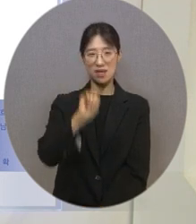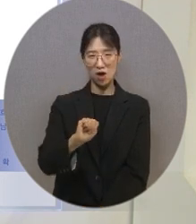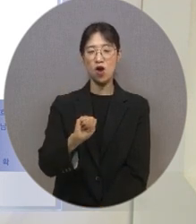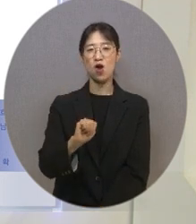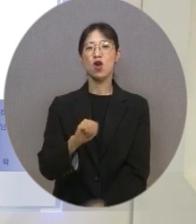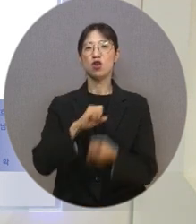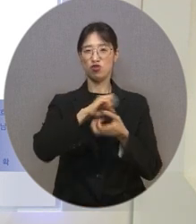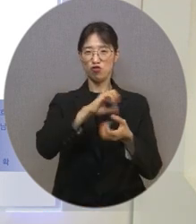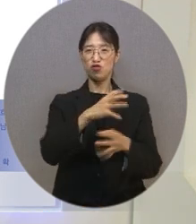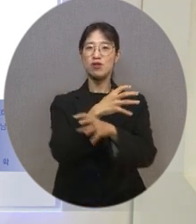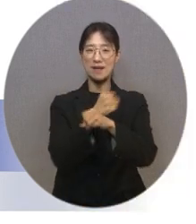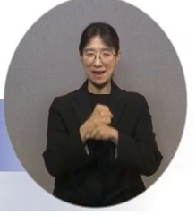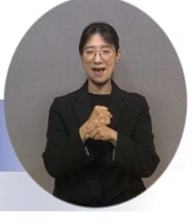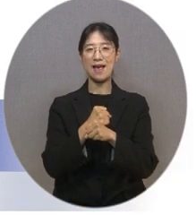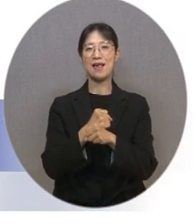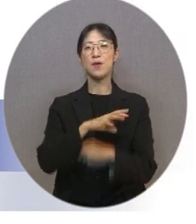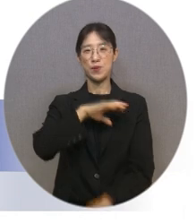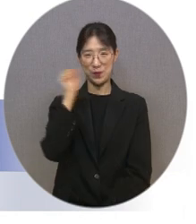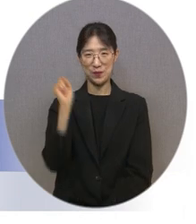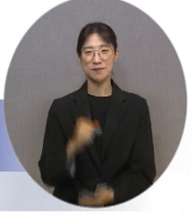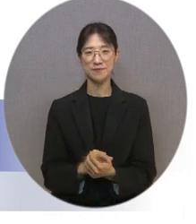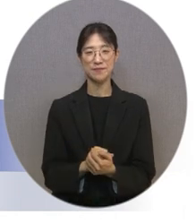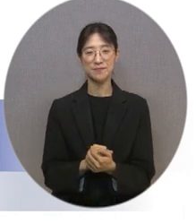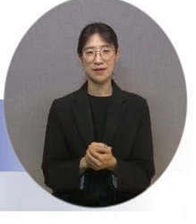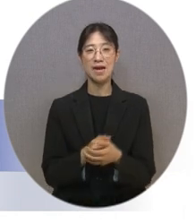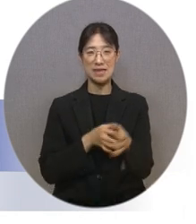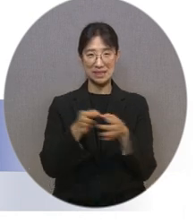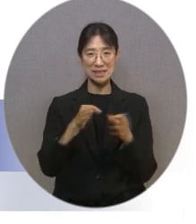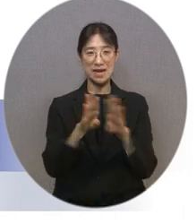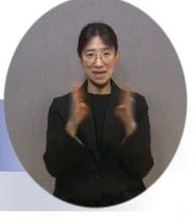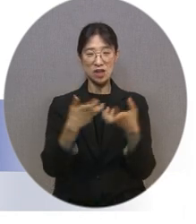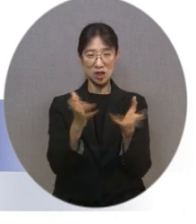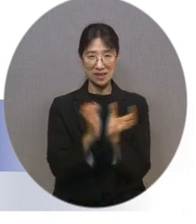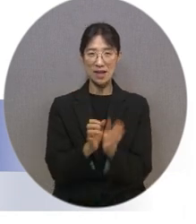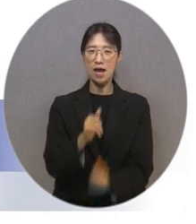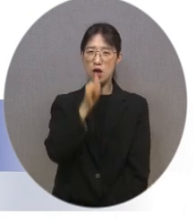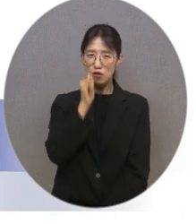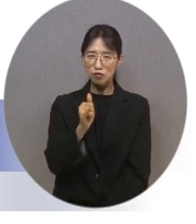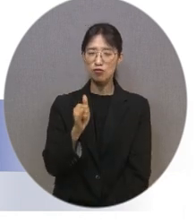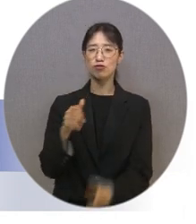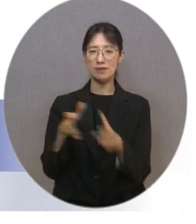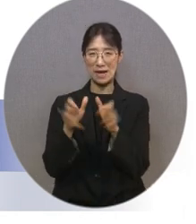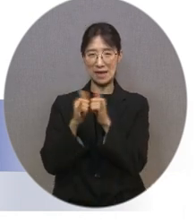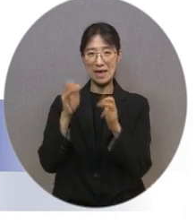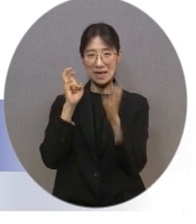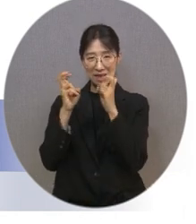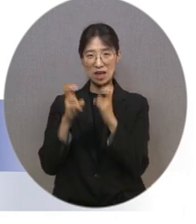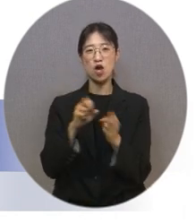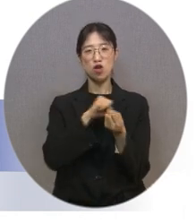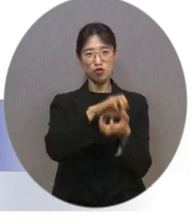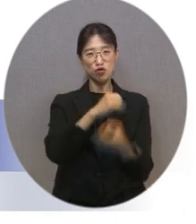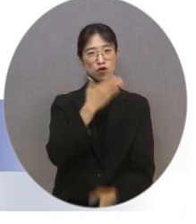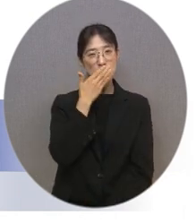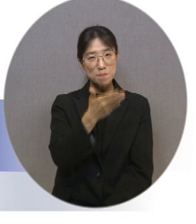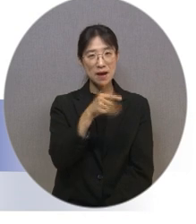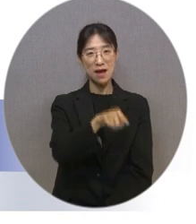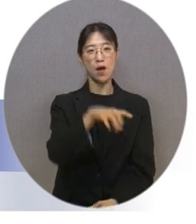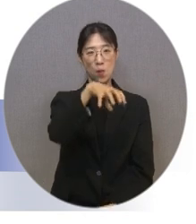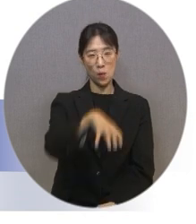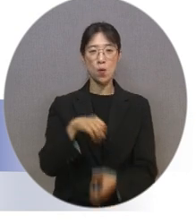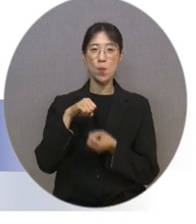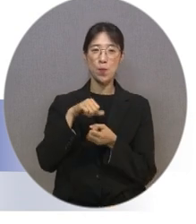체결했다고 밝혔습니다 시장개척단은 우수 장애 기업을 수출 유망 국가로 파견해 현지 바이어